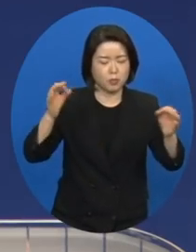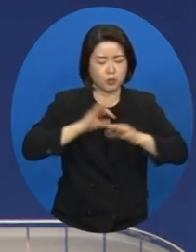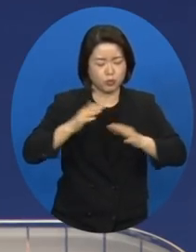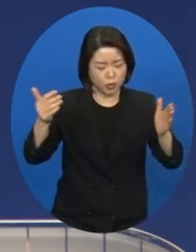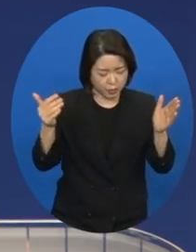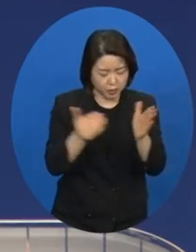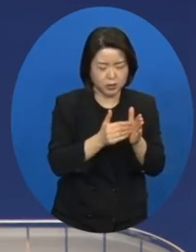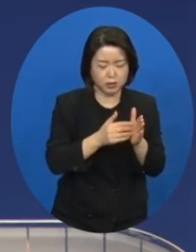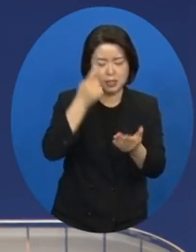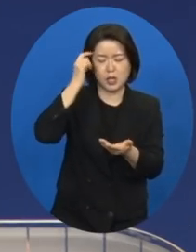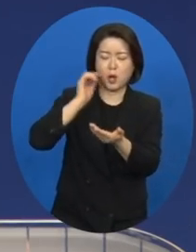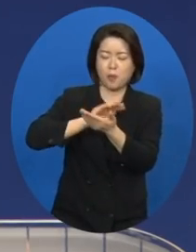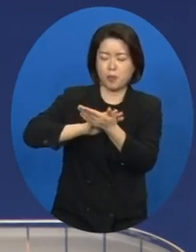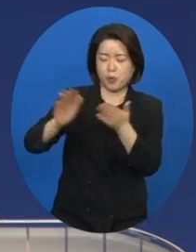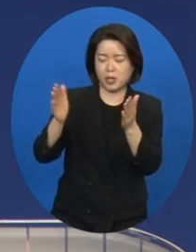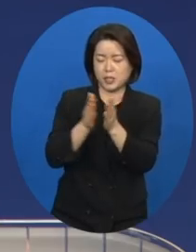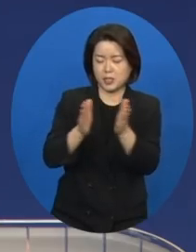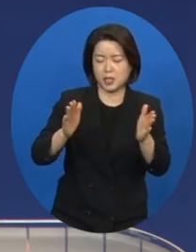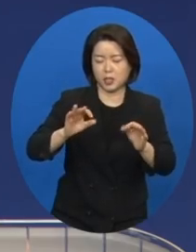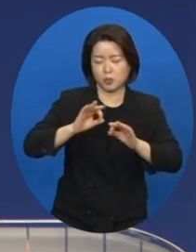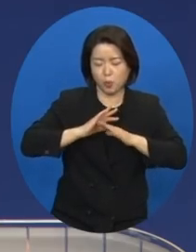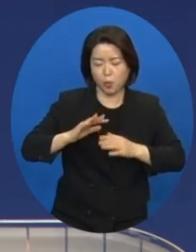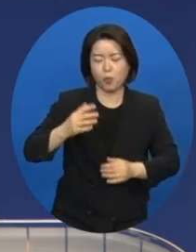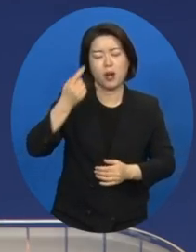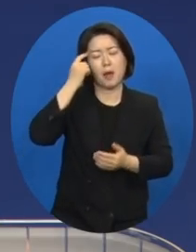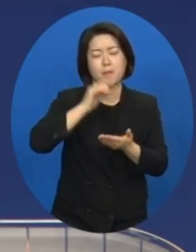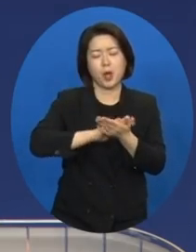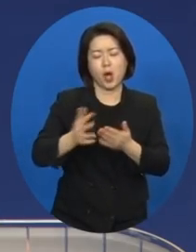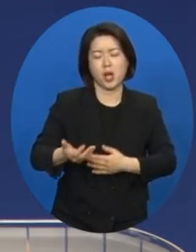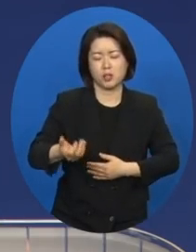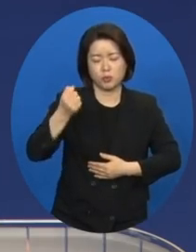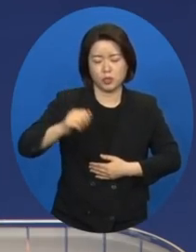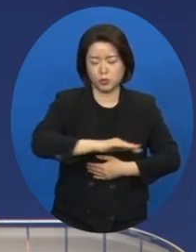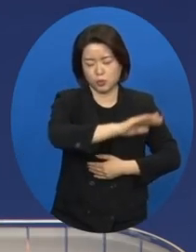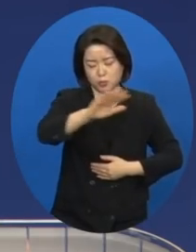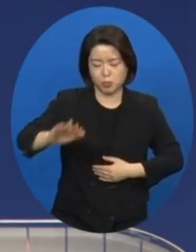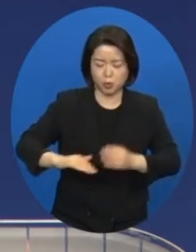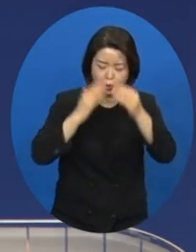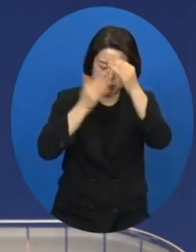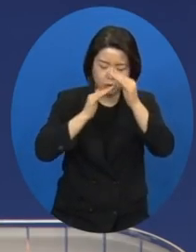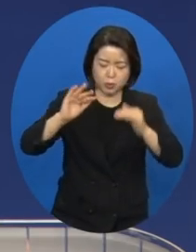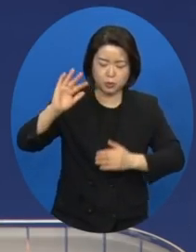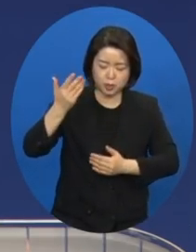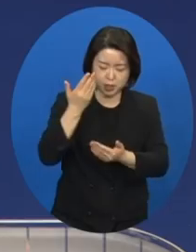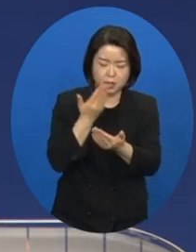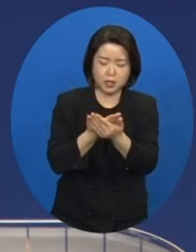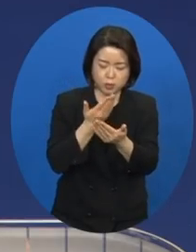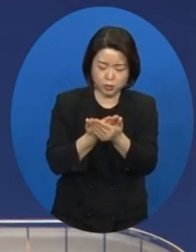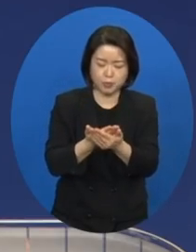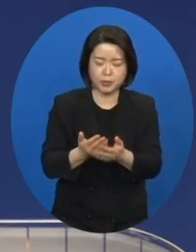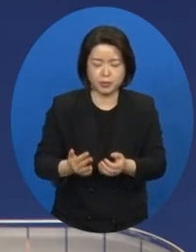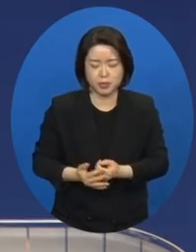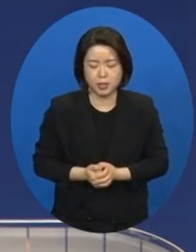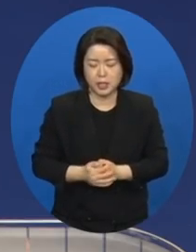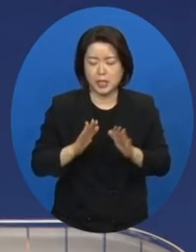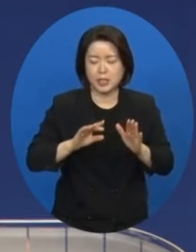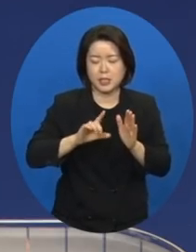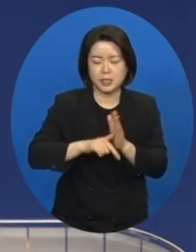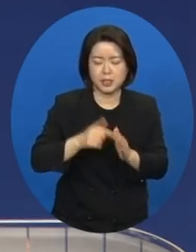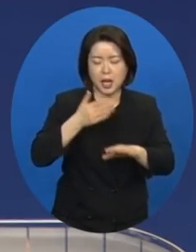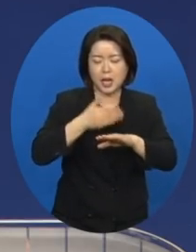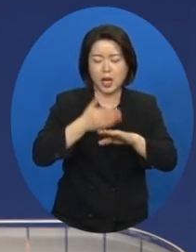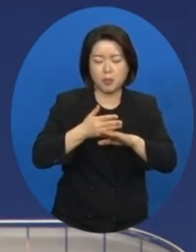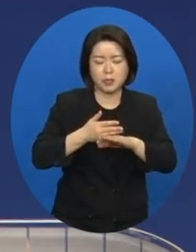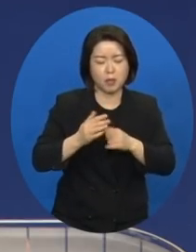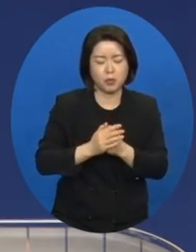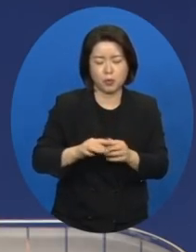평강이 시작되어지는 놀라운 그 평안을 누릴 수 있는 우리 모든 성도들이 되게 하여 주시옵소서. 이 시간에 감사함으로 주